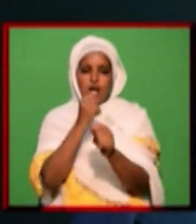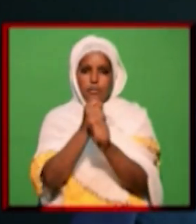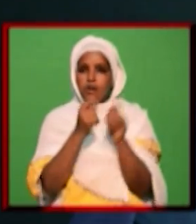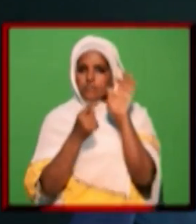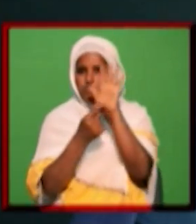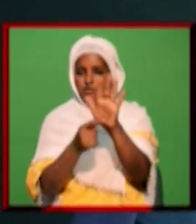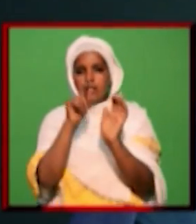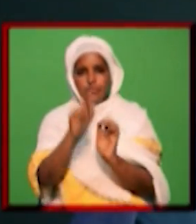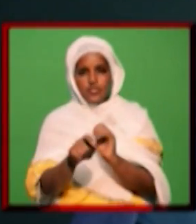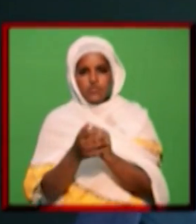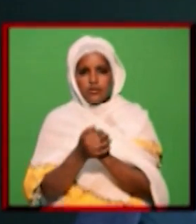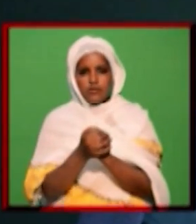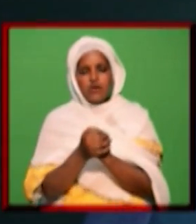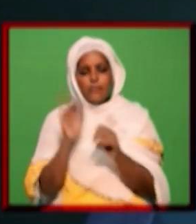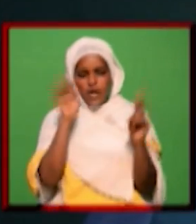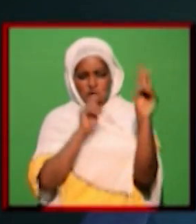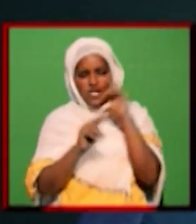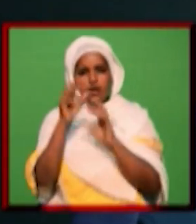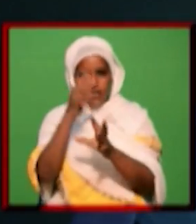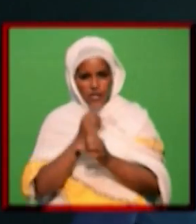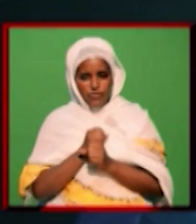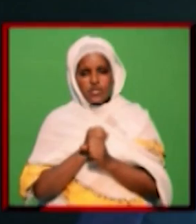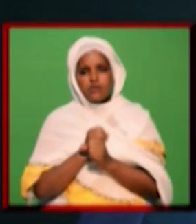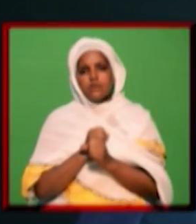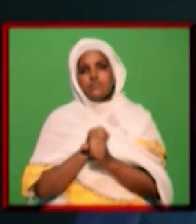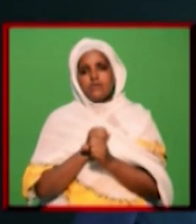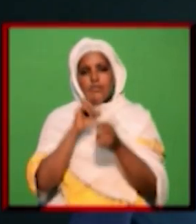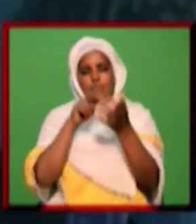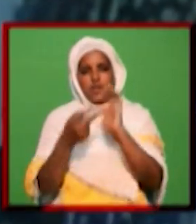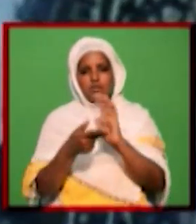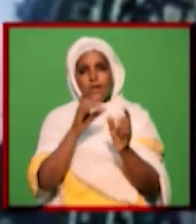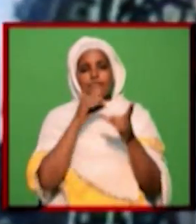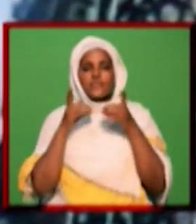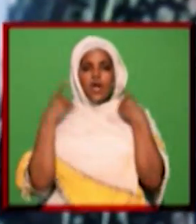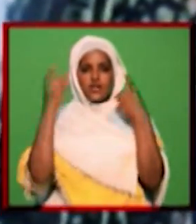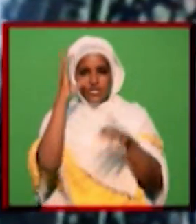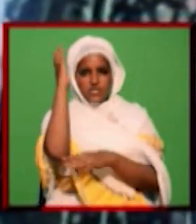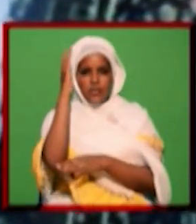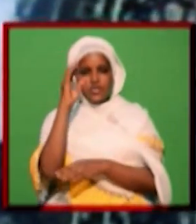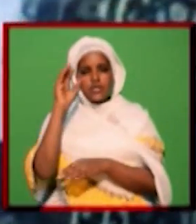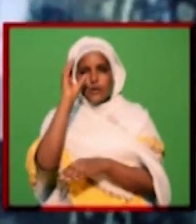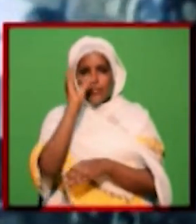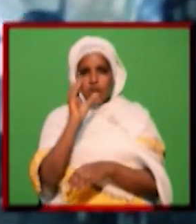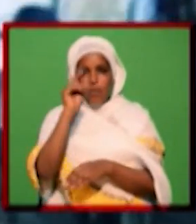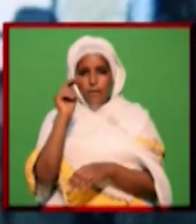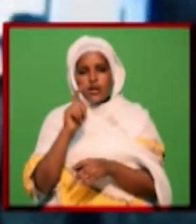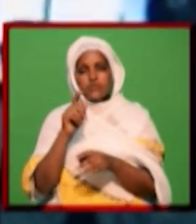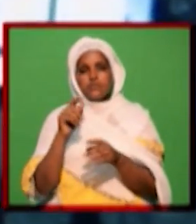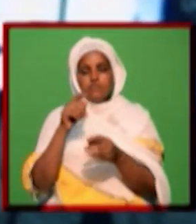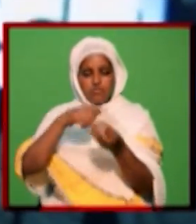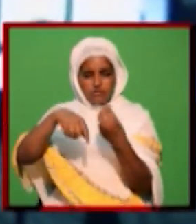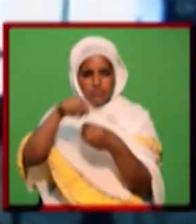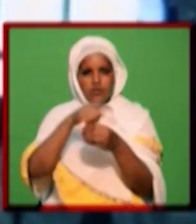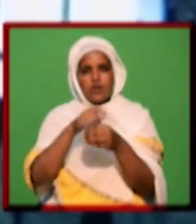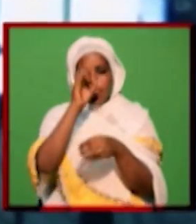በምግባርም ጭምር ጽዋተ መከራን በመቀበል ገድልን በመቀበል ማለት ነው። ካህናተ እግዚአብሔር በሕማማት ሰሞን